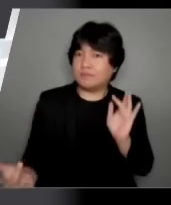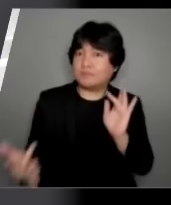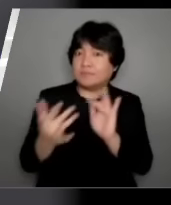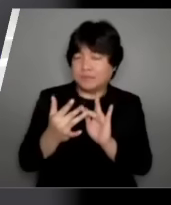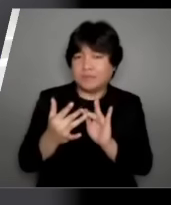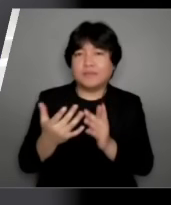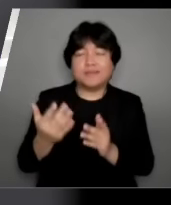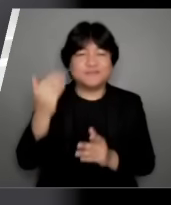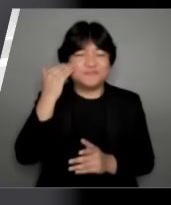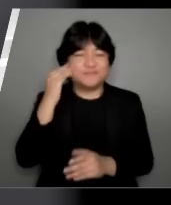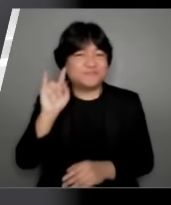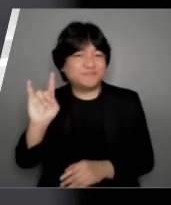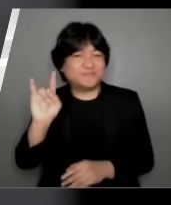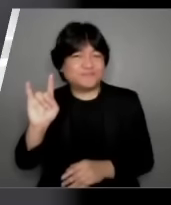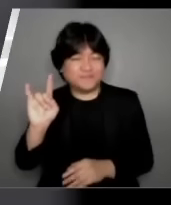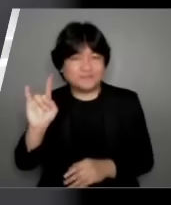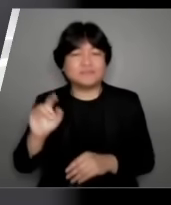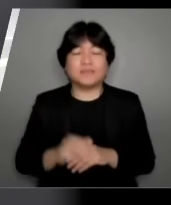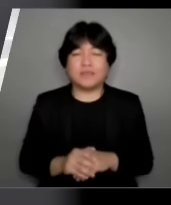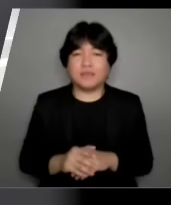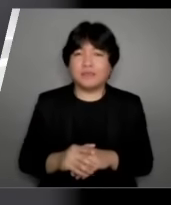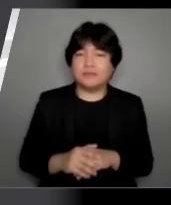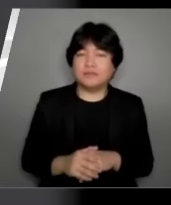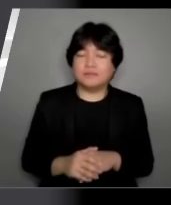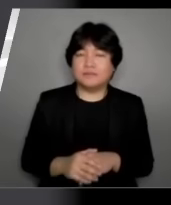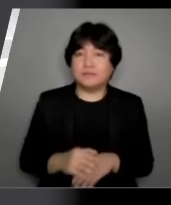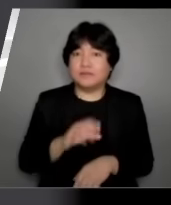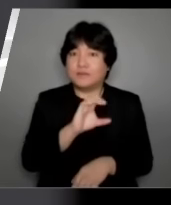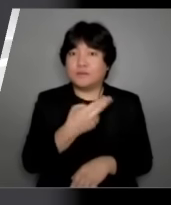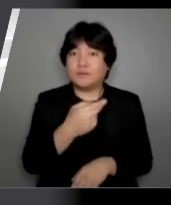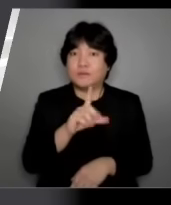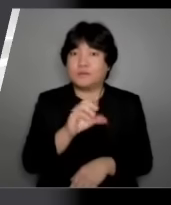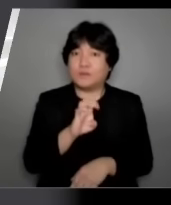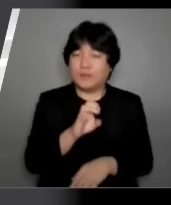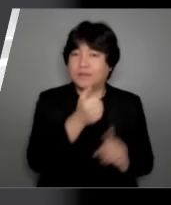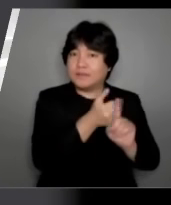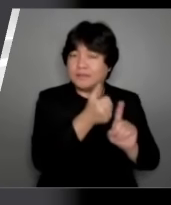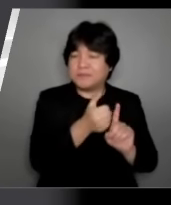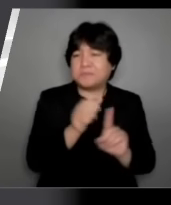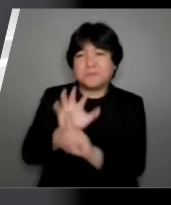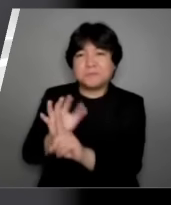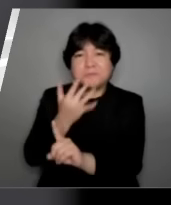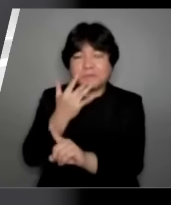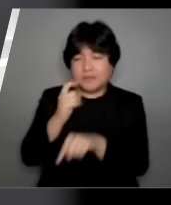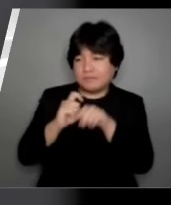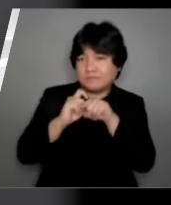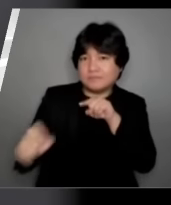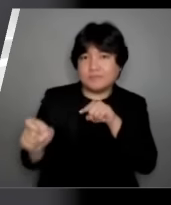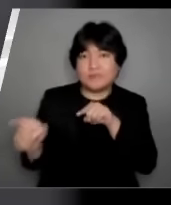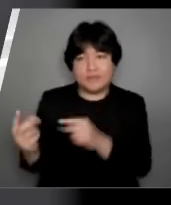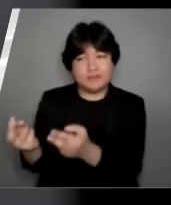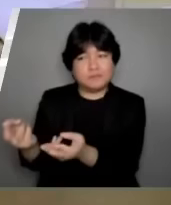pa lang noon na si Chloe, lakas loob na nag-DM sa Pinoy Gymnast, na nireplyan naman ni